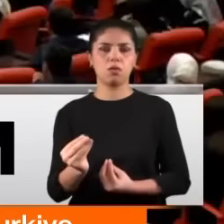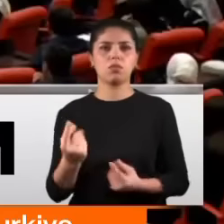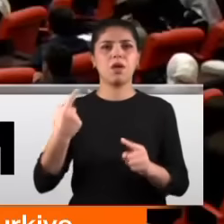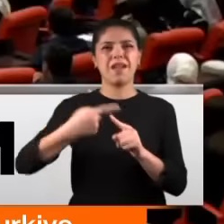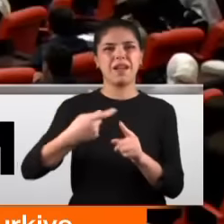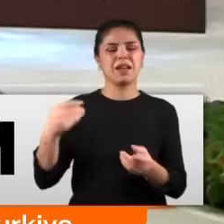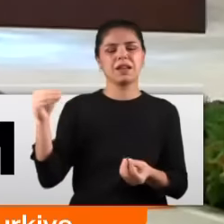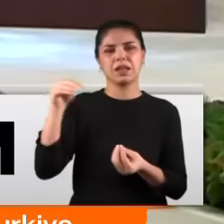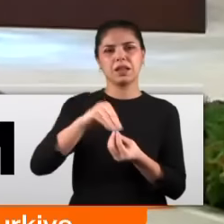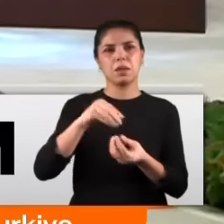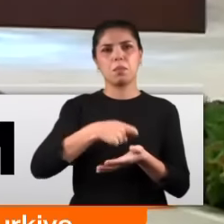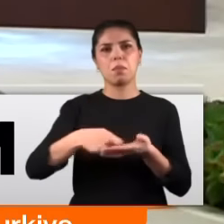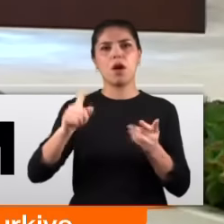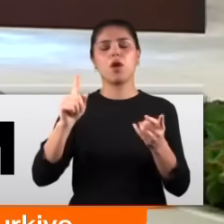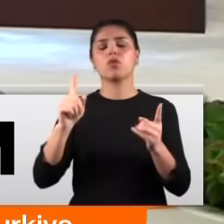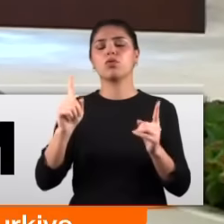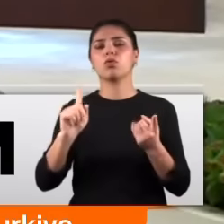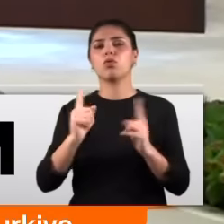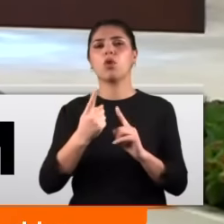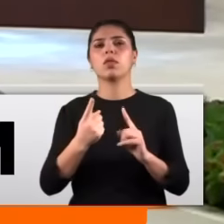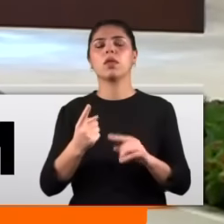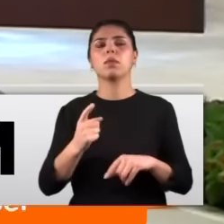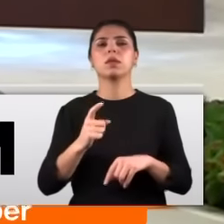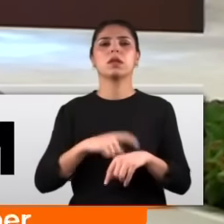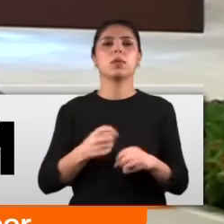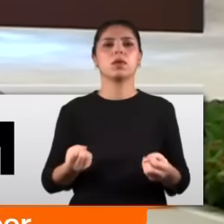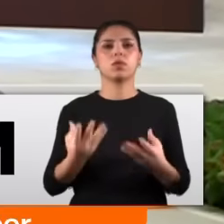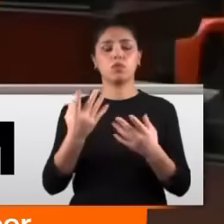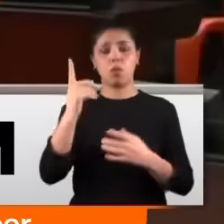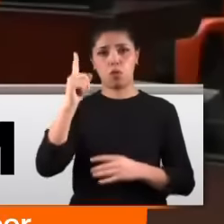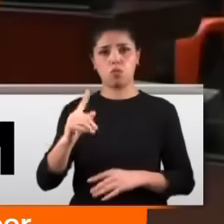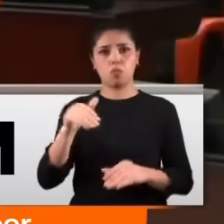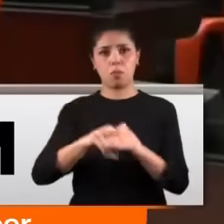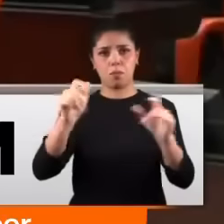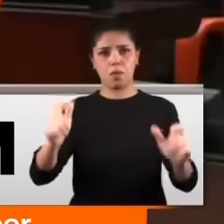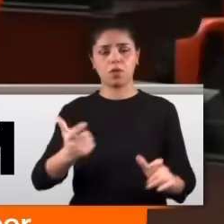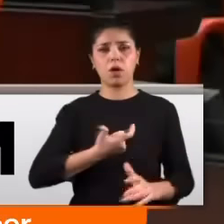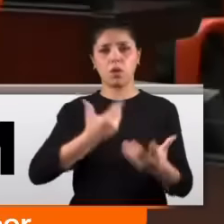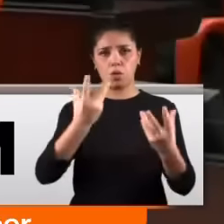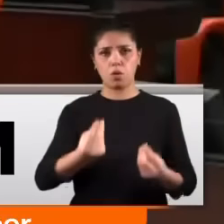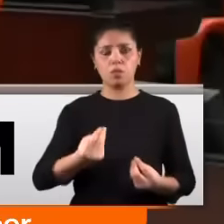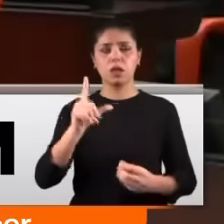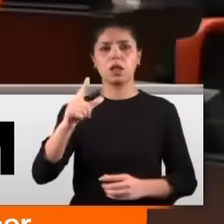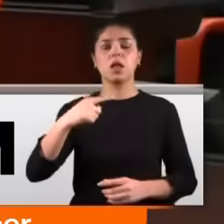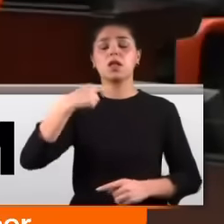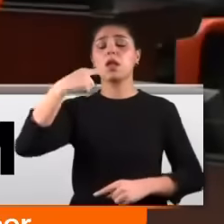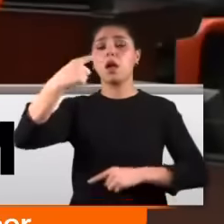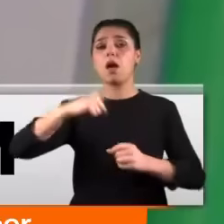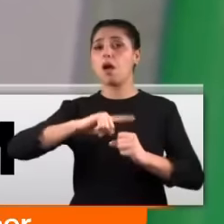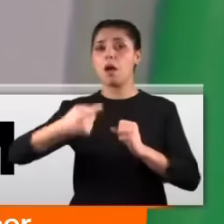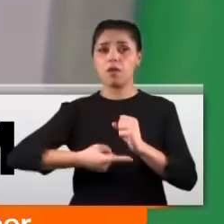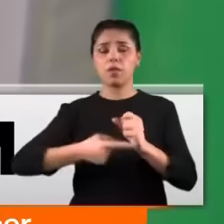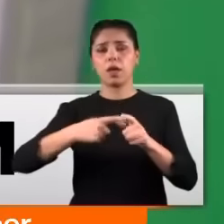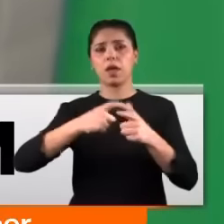zamlar maaş dönemine yetişmeyecek çünkü önce mecliste yasalaşması gerekiyor. Haftaya genel kurulda görüşülecek olursa ay